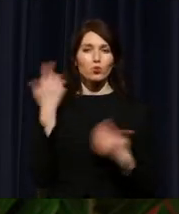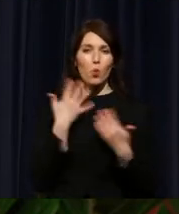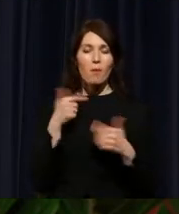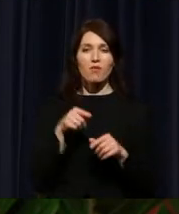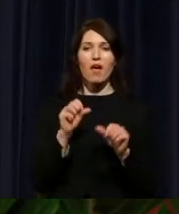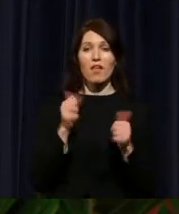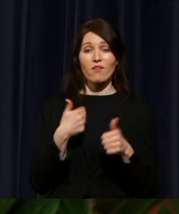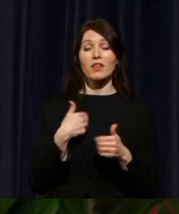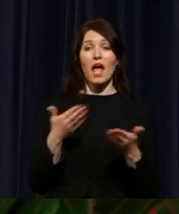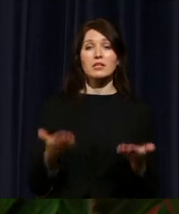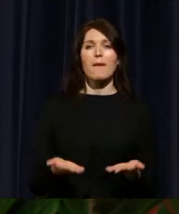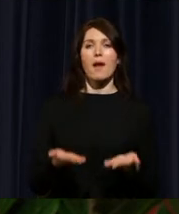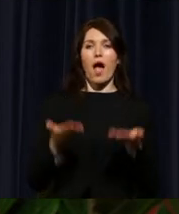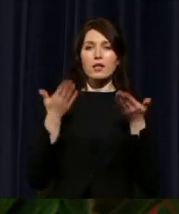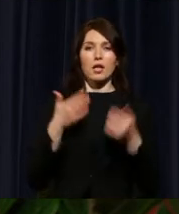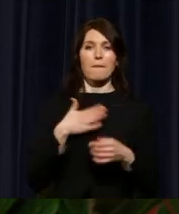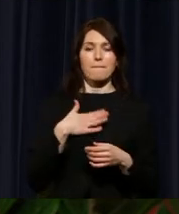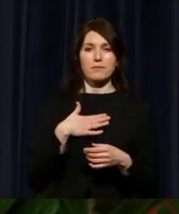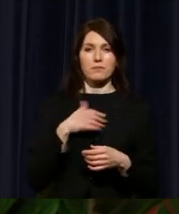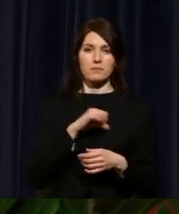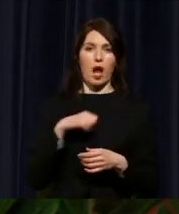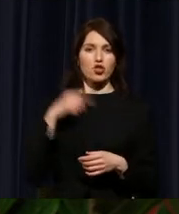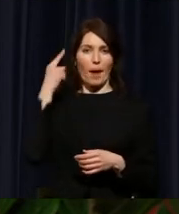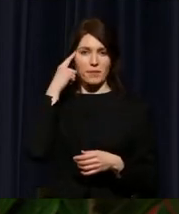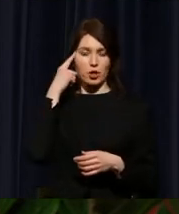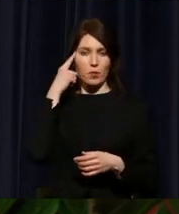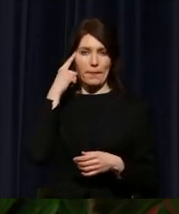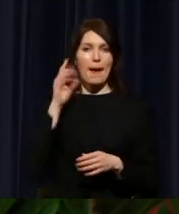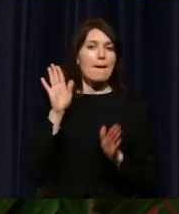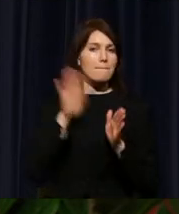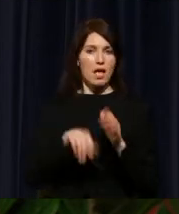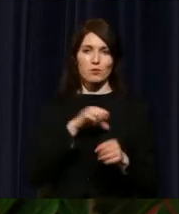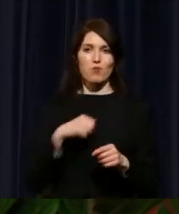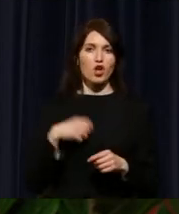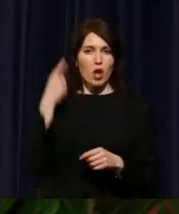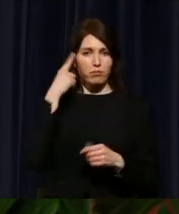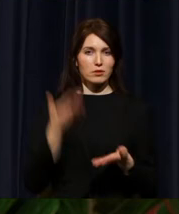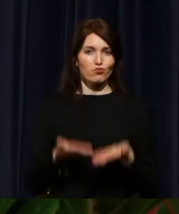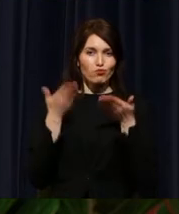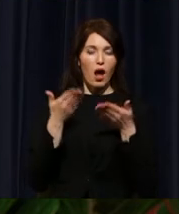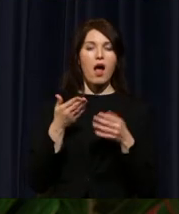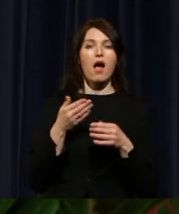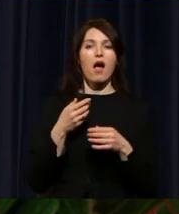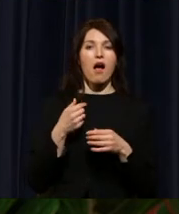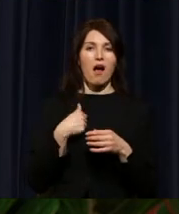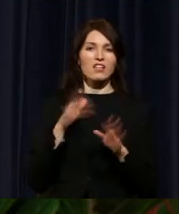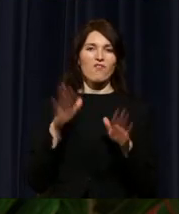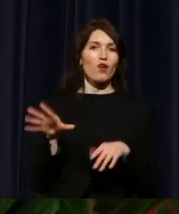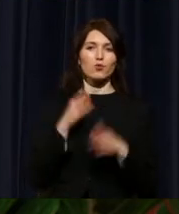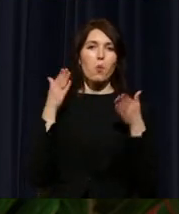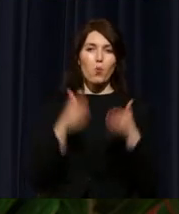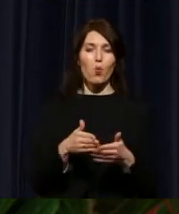principā arī ceļu pats to savu, teiksim, arī pašapziņu, jo bez tās pašapziņas, tad es varu visu mūžu